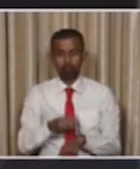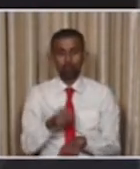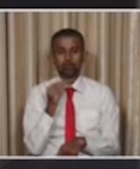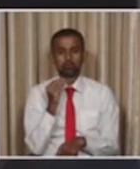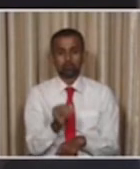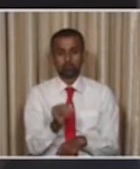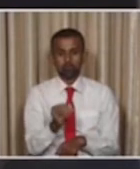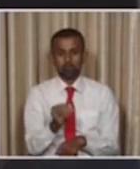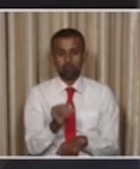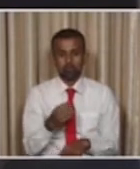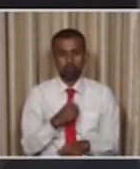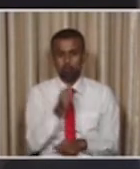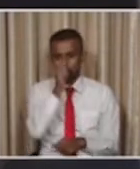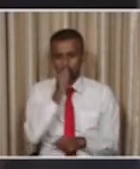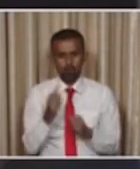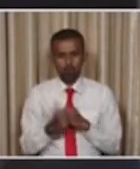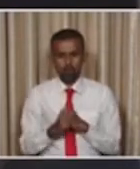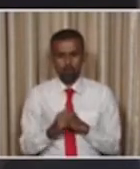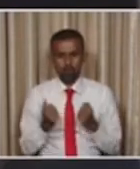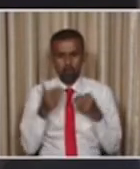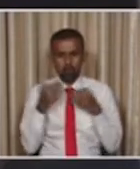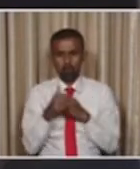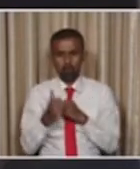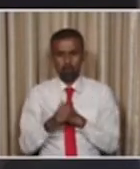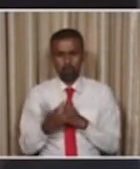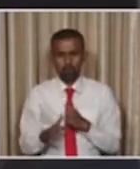ඒක මම හොරෙන් කරපු එකක් නෙමෙයි, හංගල කරපු එකක් නෙමෙයි.